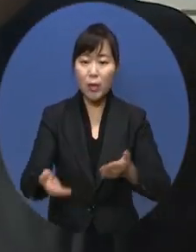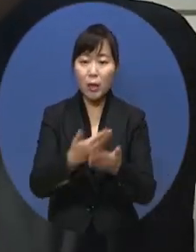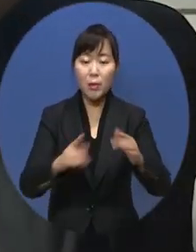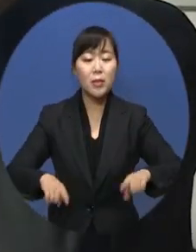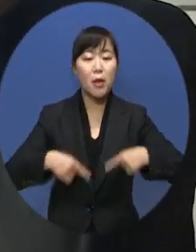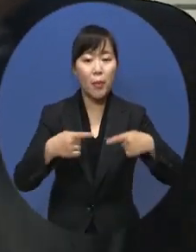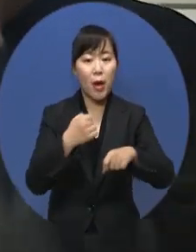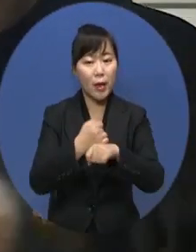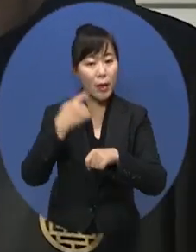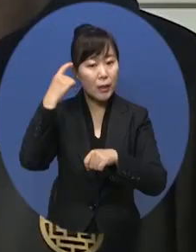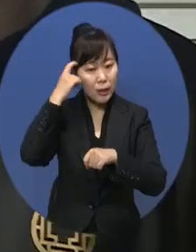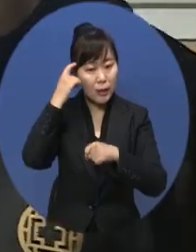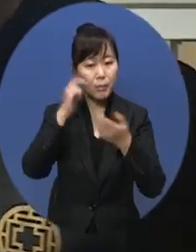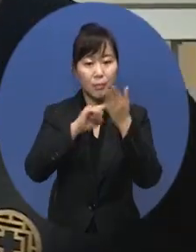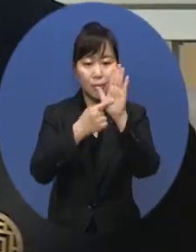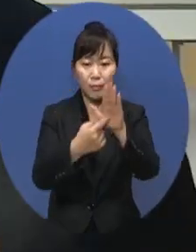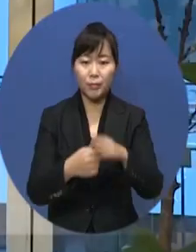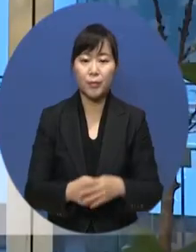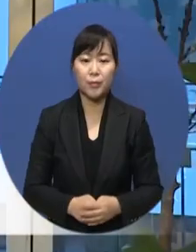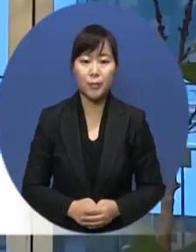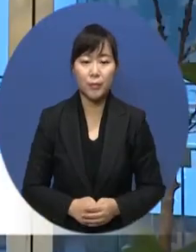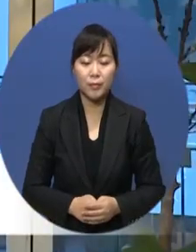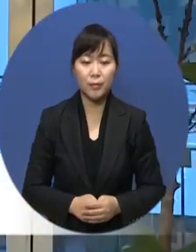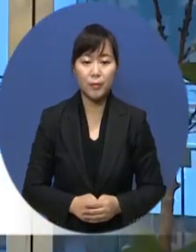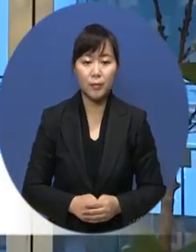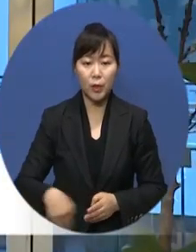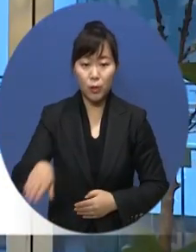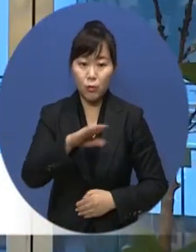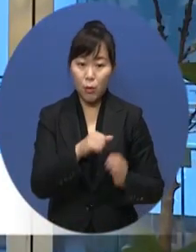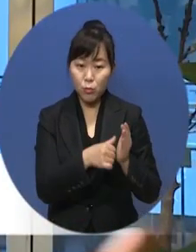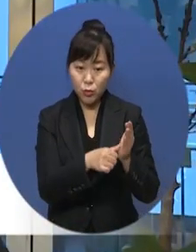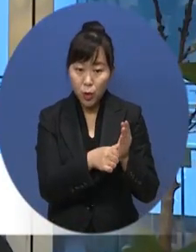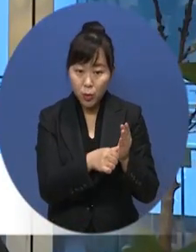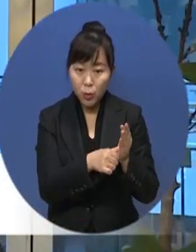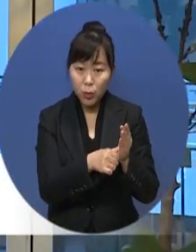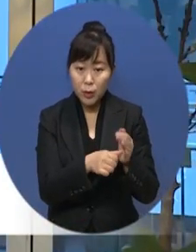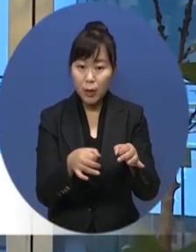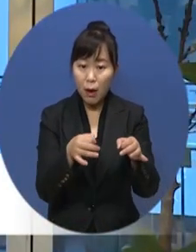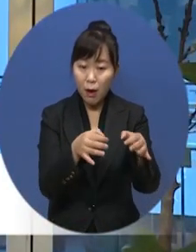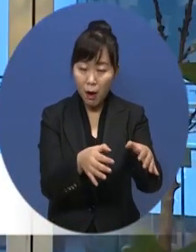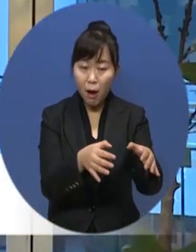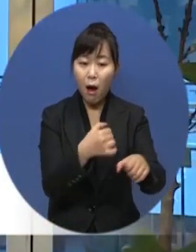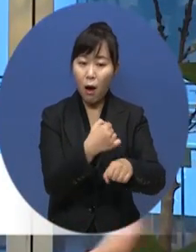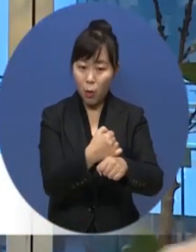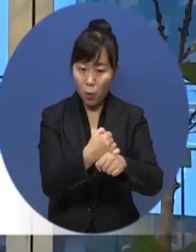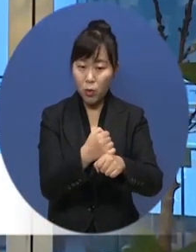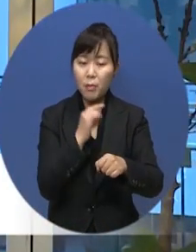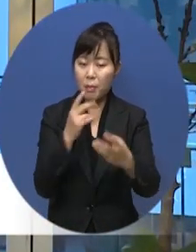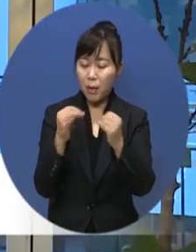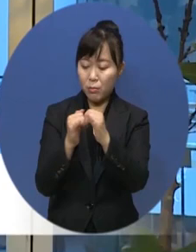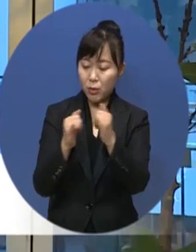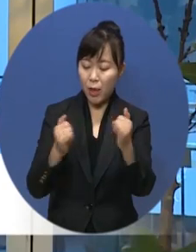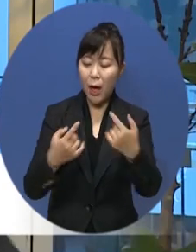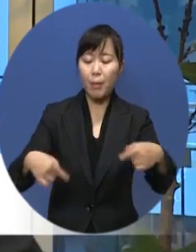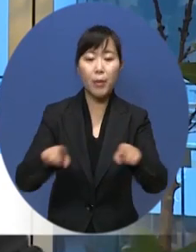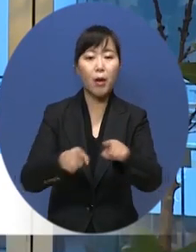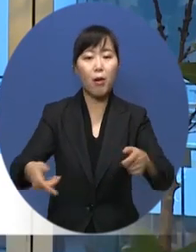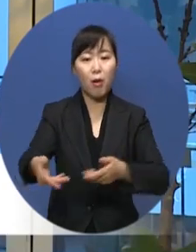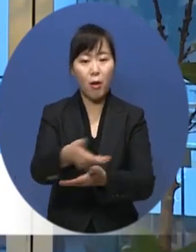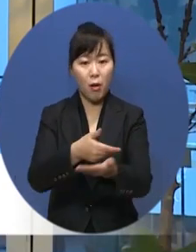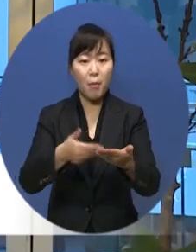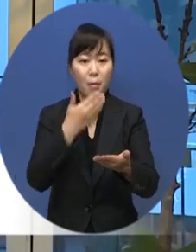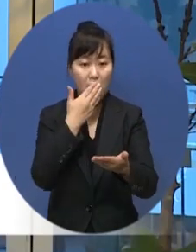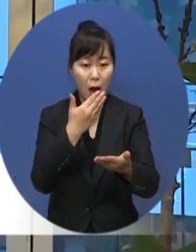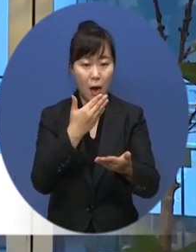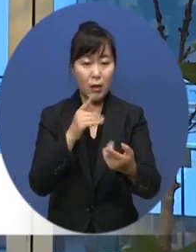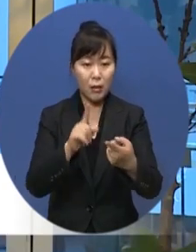동참하겠다는 의지를 드러냈습니다. 그러니까 저희의 물건도 이제 기부를 하고 또 많은 분들이랑 함께 어울릴 수